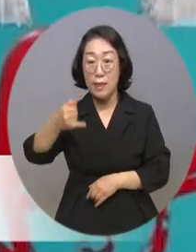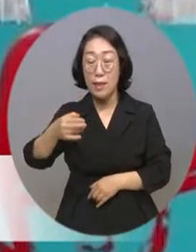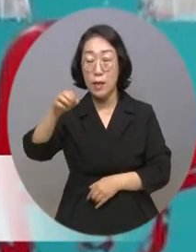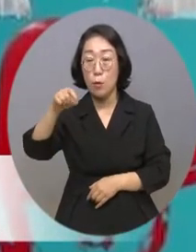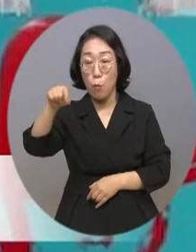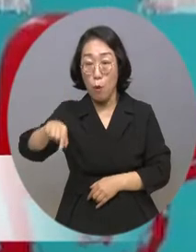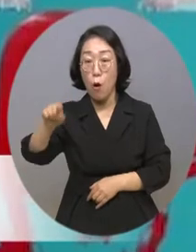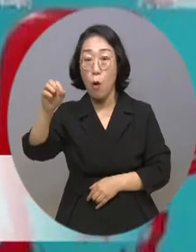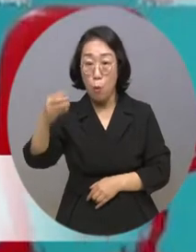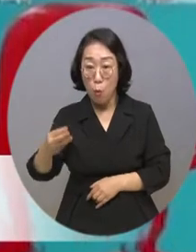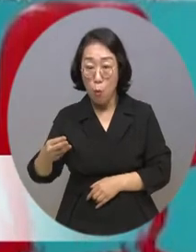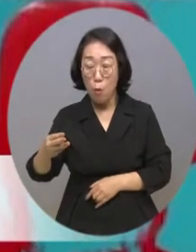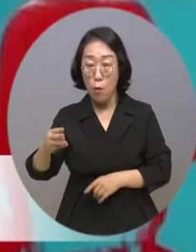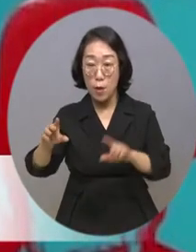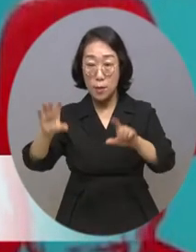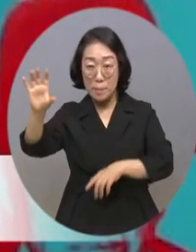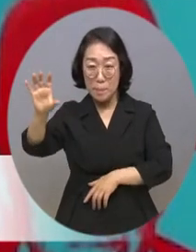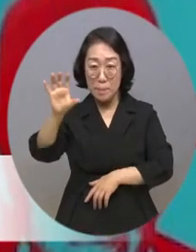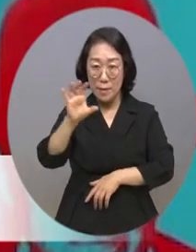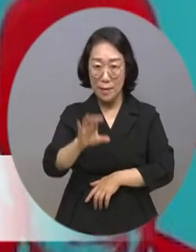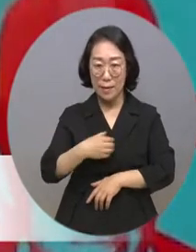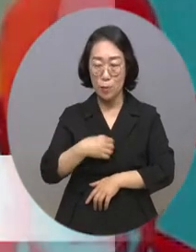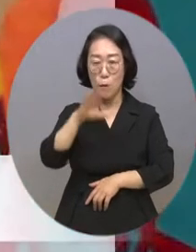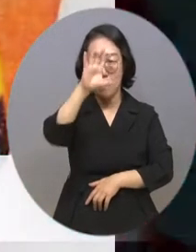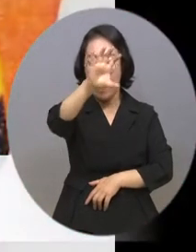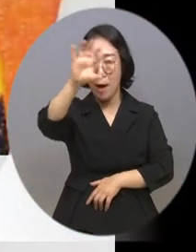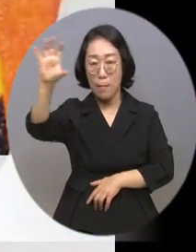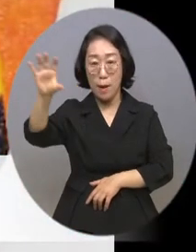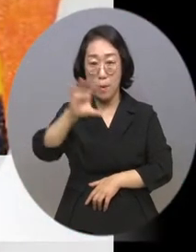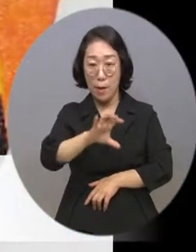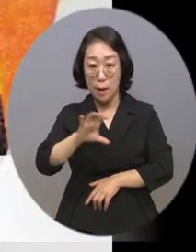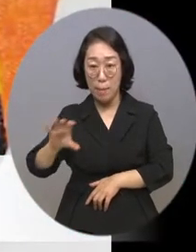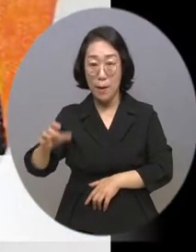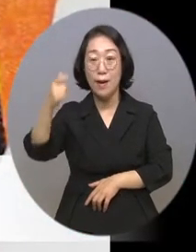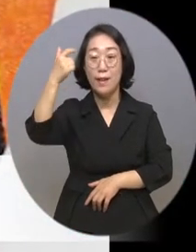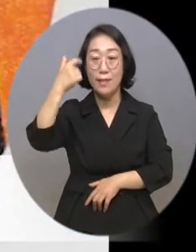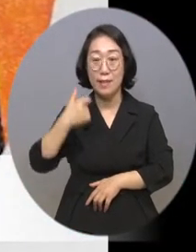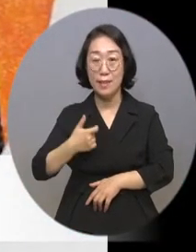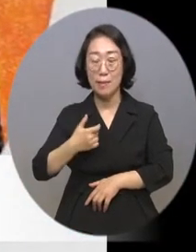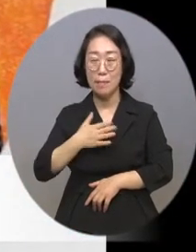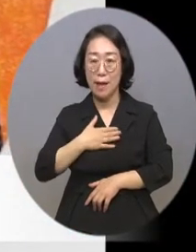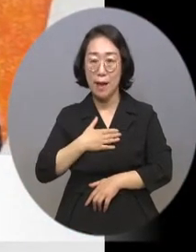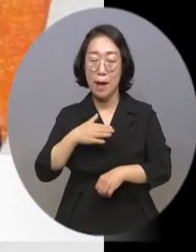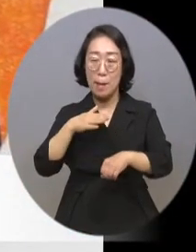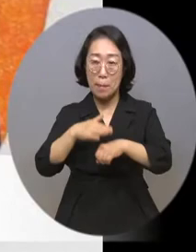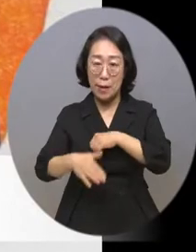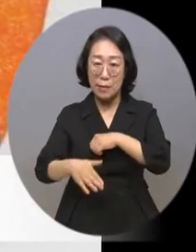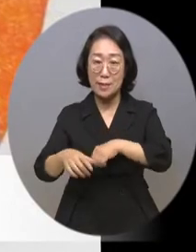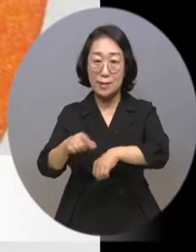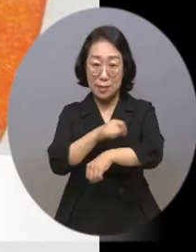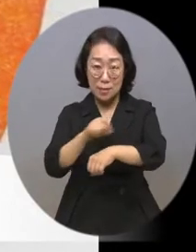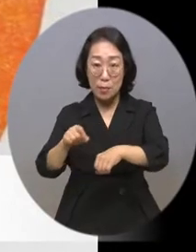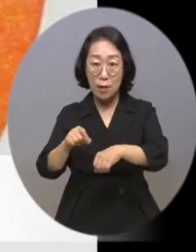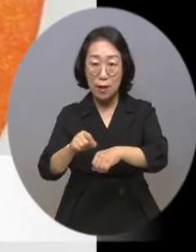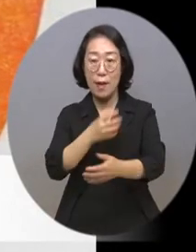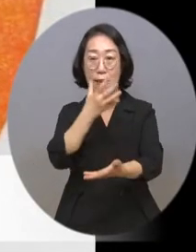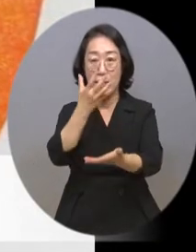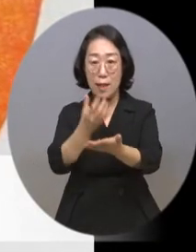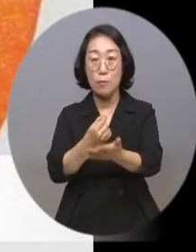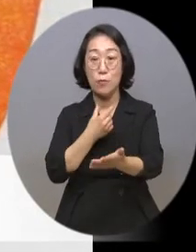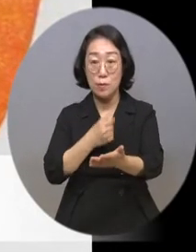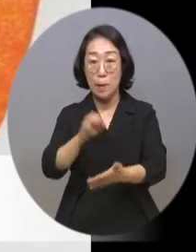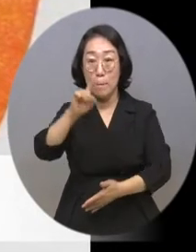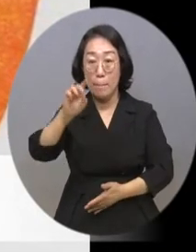보면서 나도 4부 난소 게다가 뭔가를 내만 나만의 방식을 넘어 저곳 으아 화 밭을